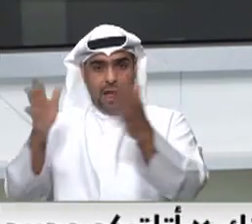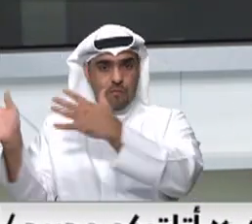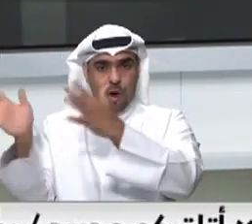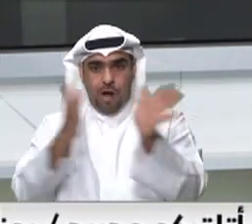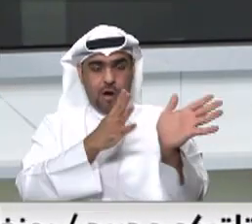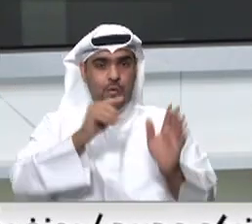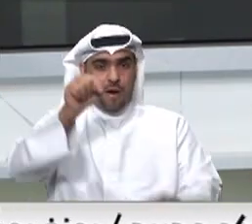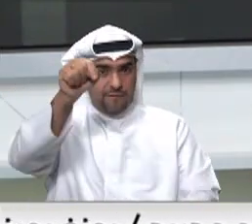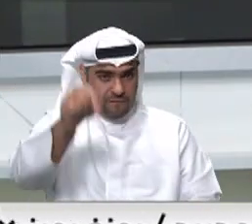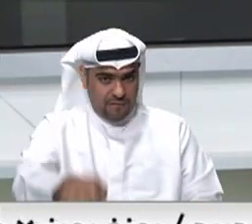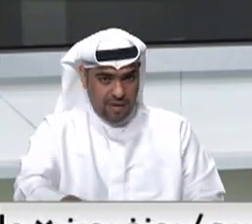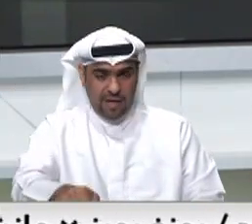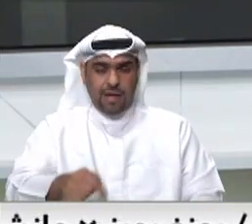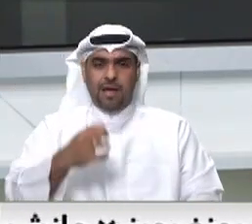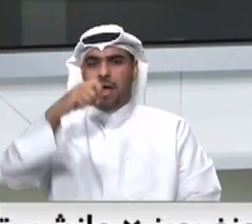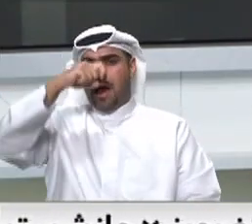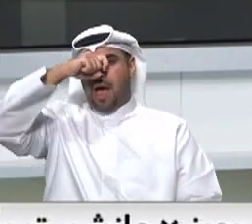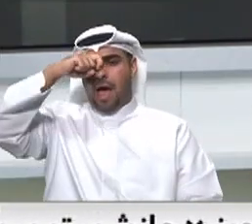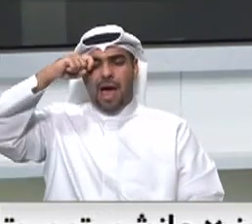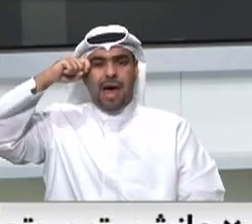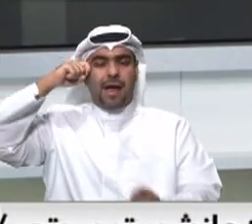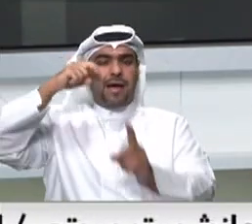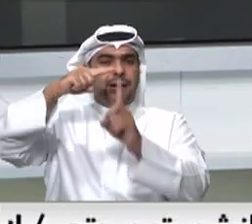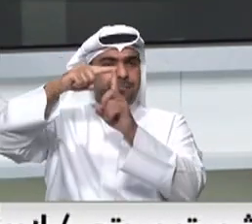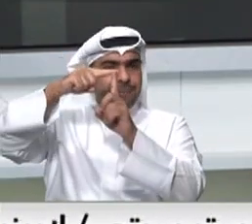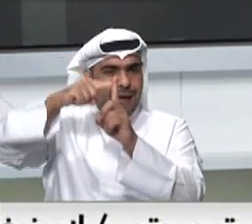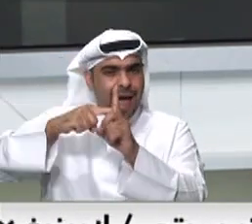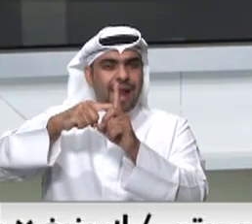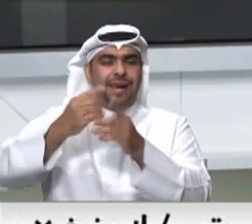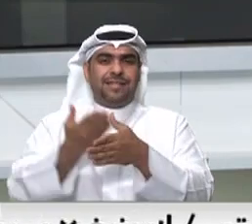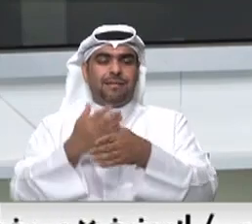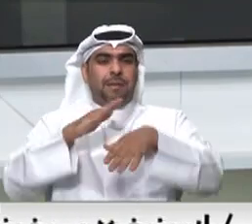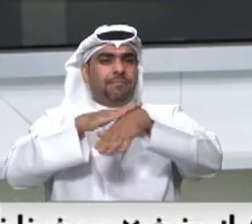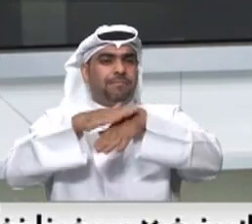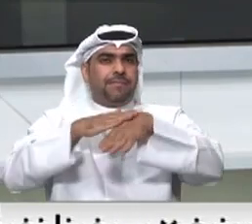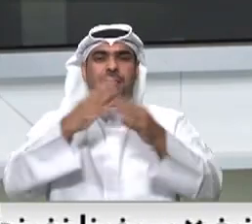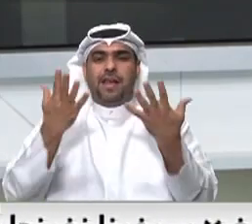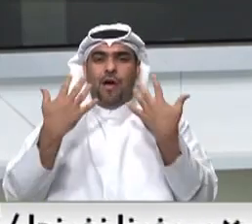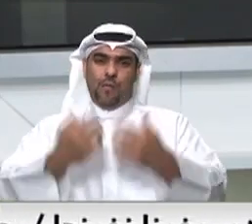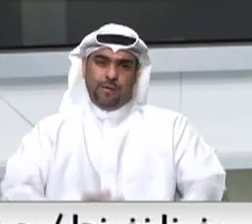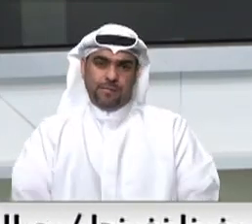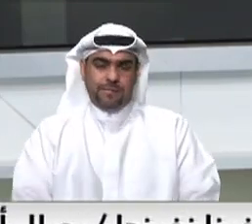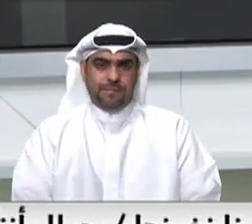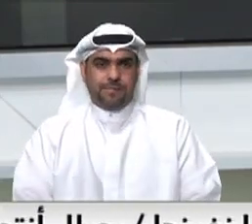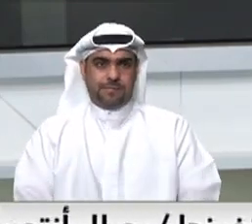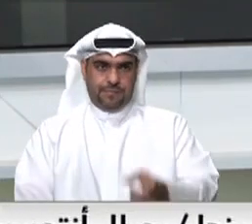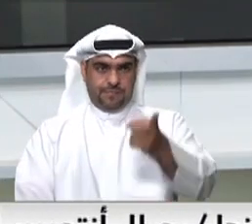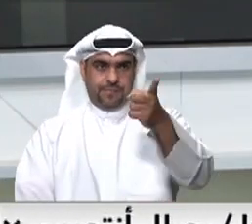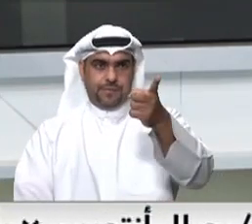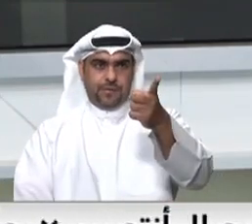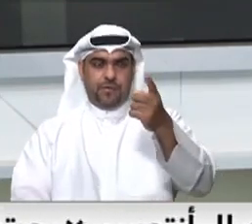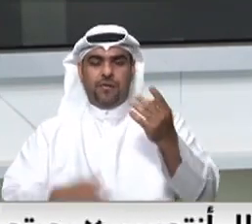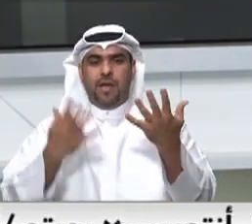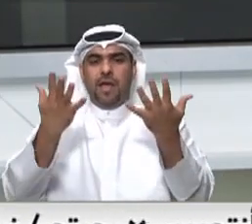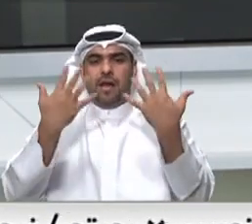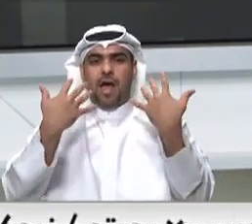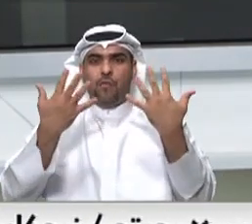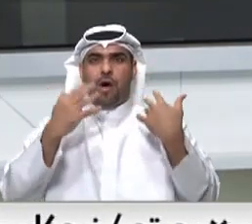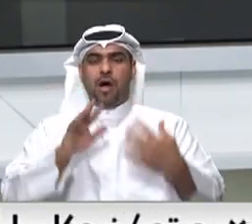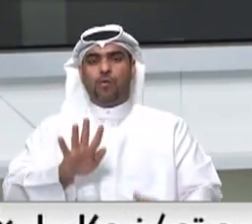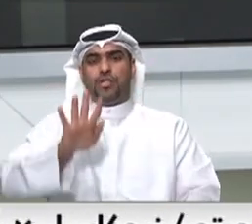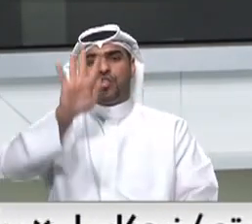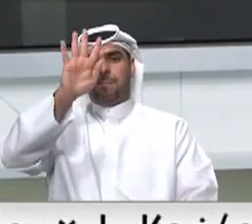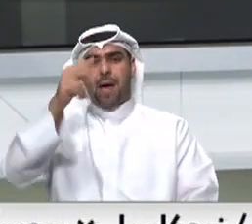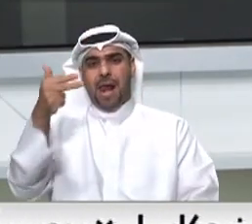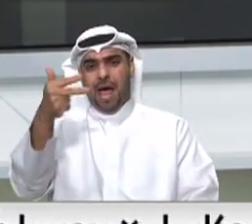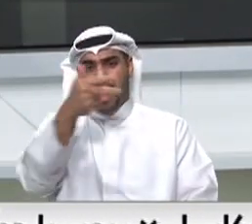الغربيه راح تكون درجات الحراره المحسوسه اقل من المعدلات المسجله الهواء الشمالي الغربي راح يستمر معناا حتى بدايه